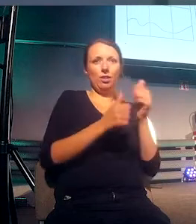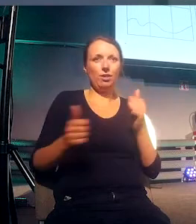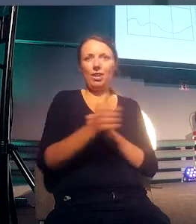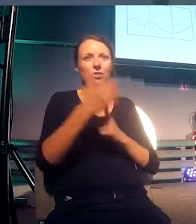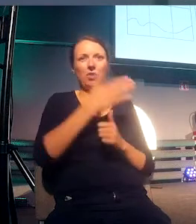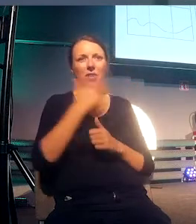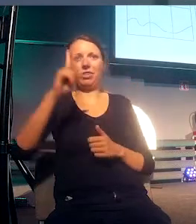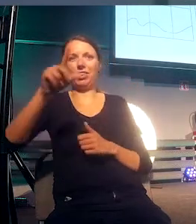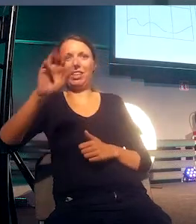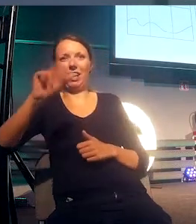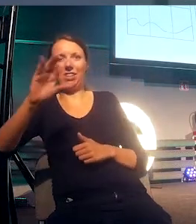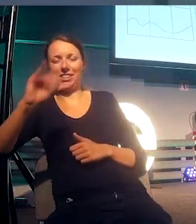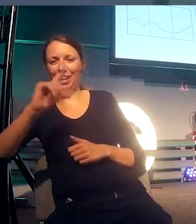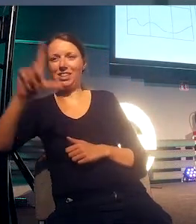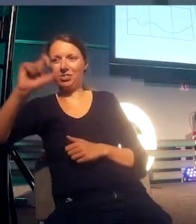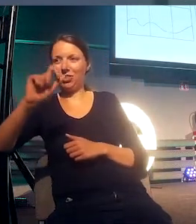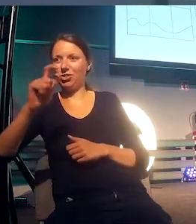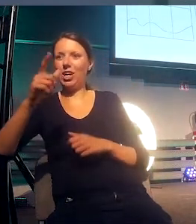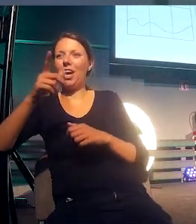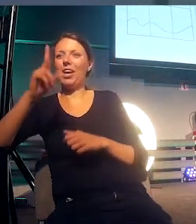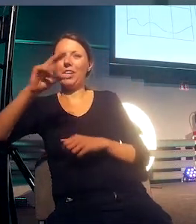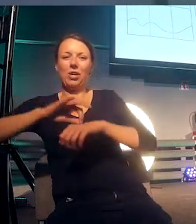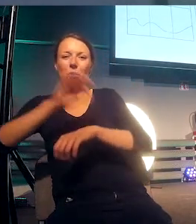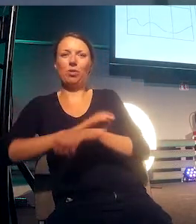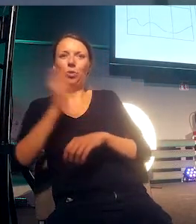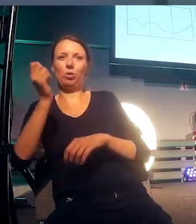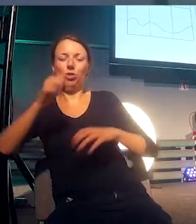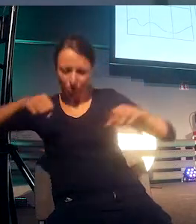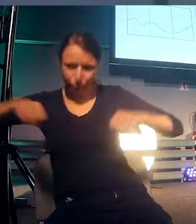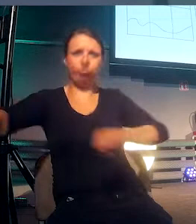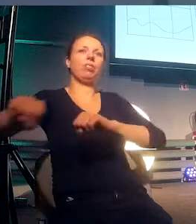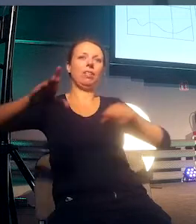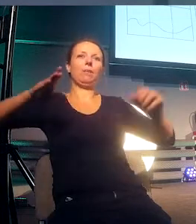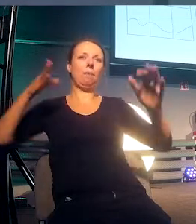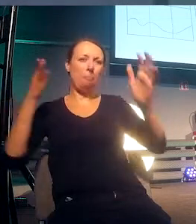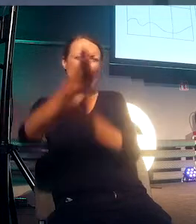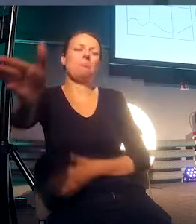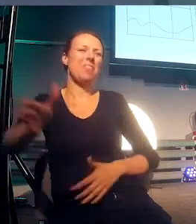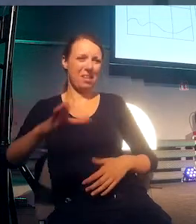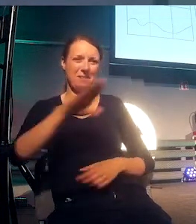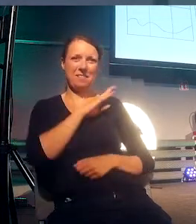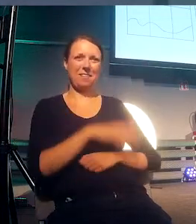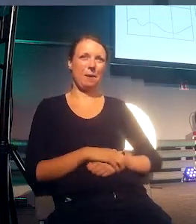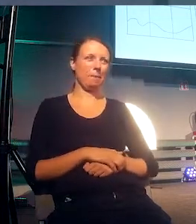Kawasaki jadący 200 km na godzinie. Co się wydarzy? Koń umrze. Tak samo jest z tego typu